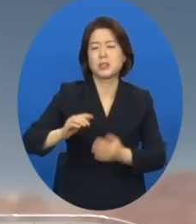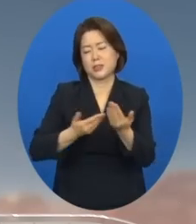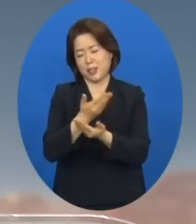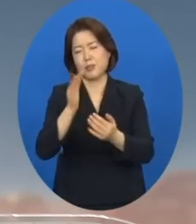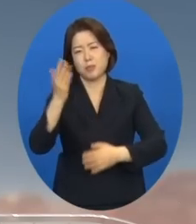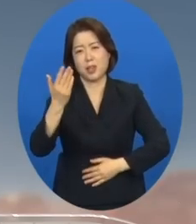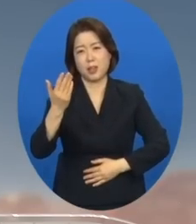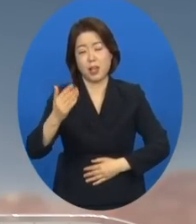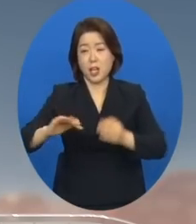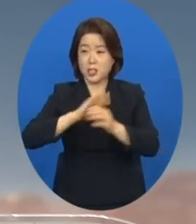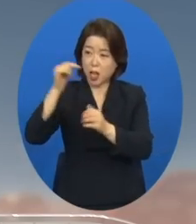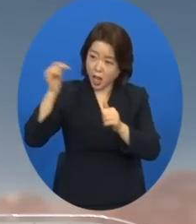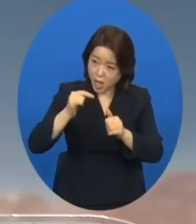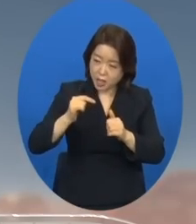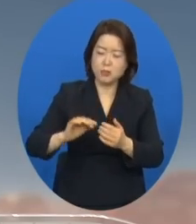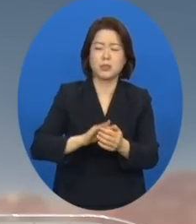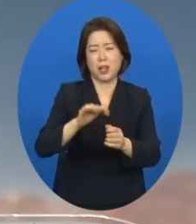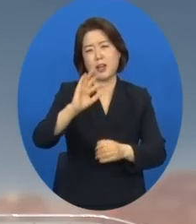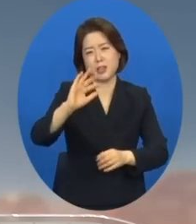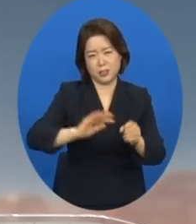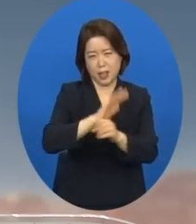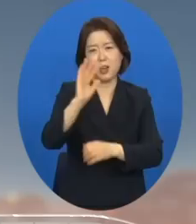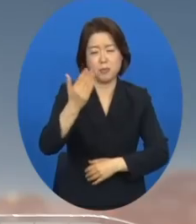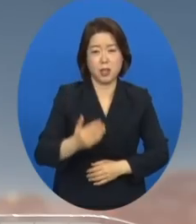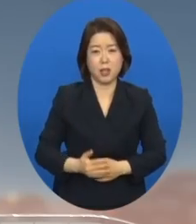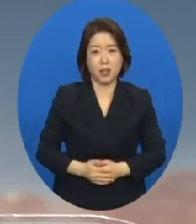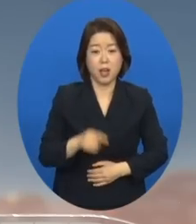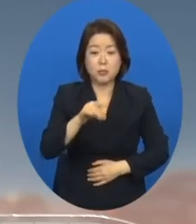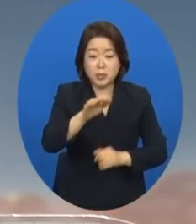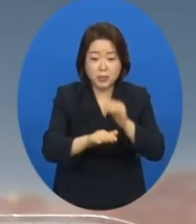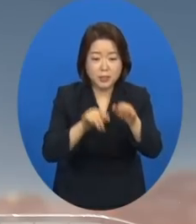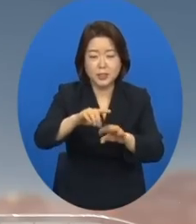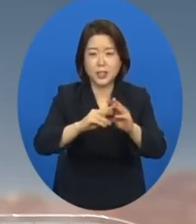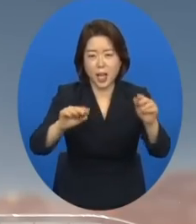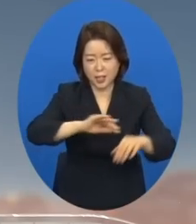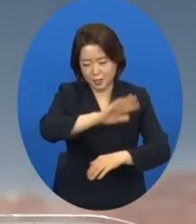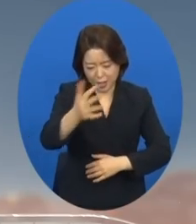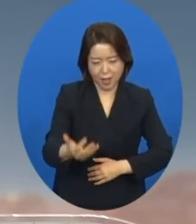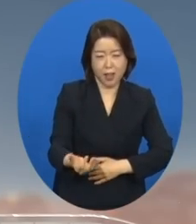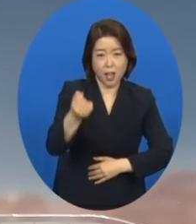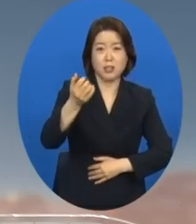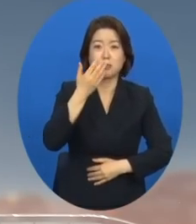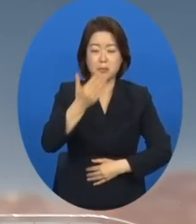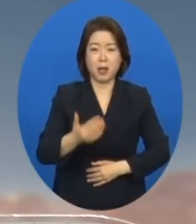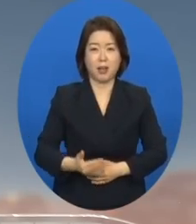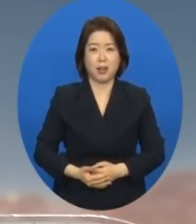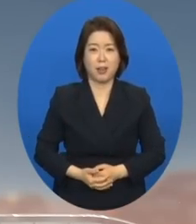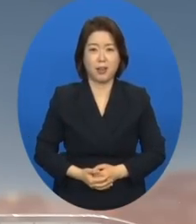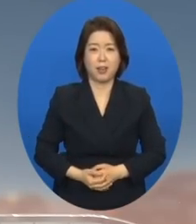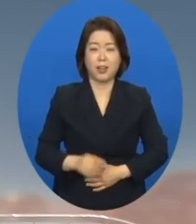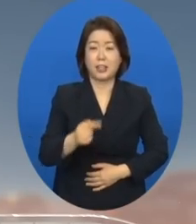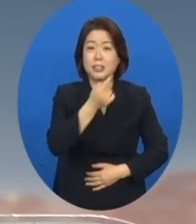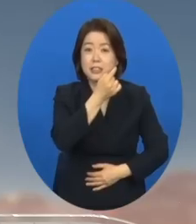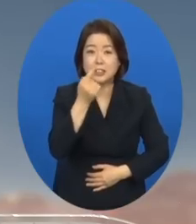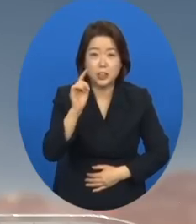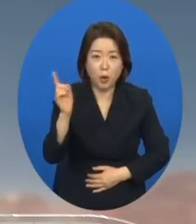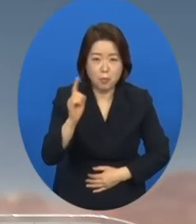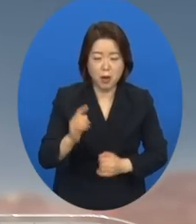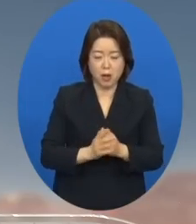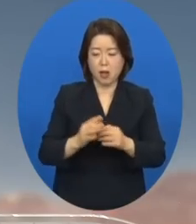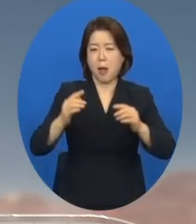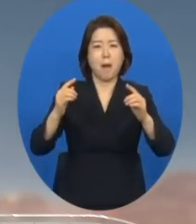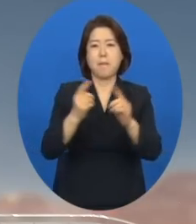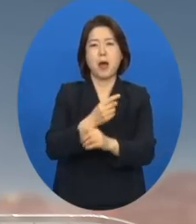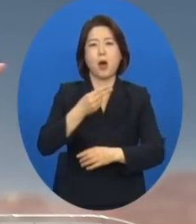그냥 사랑하면 그 주어진 땅이 너희가 너희 것이 될 것이라고 말씀을 하시는 것입니다 그 근거 변치 않는